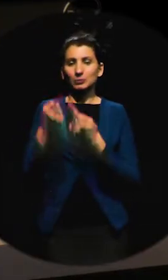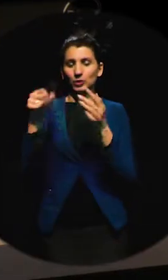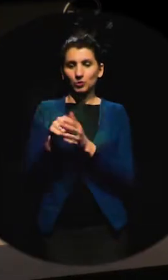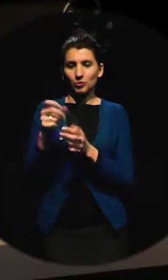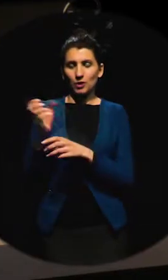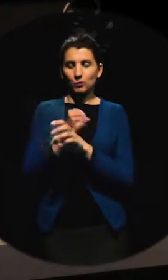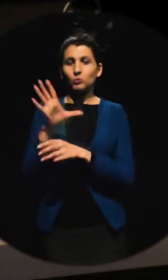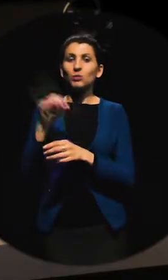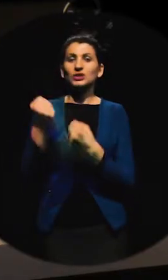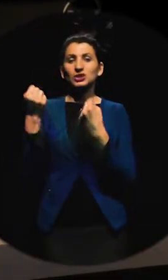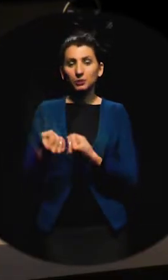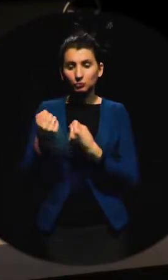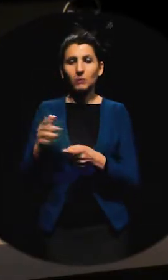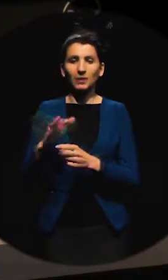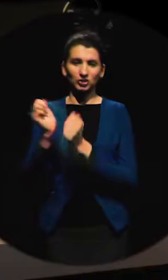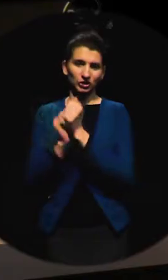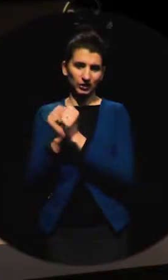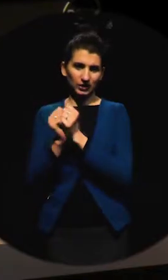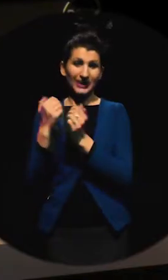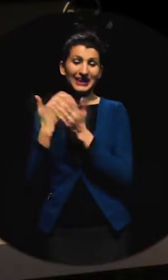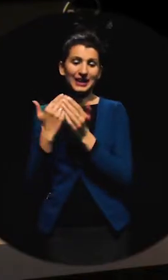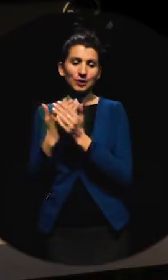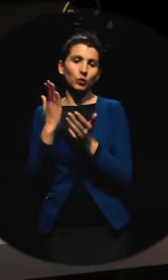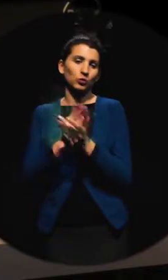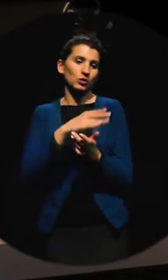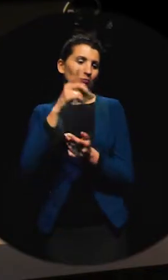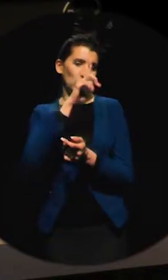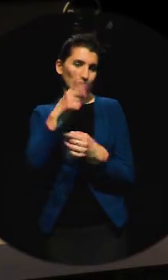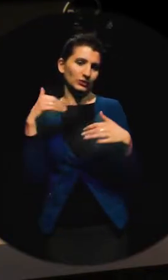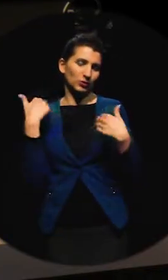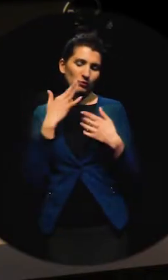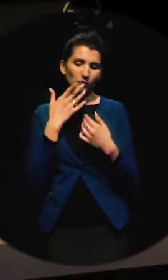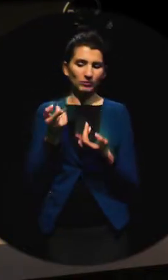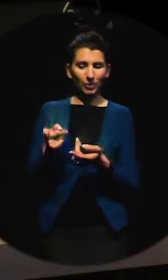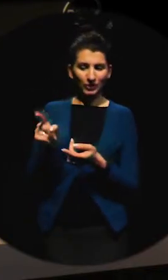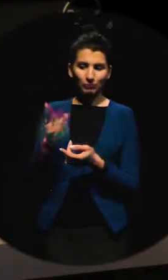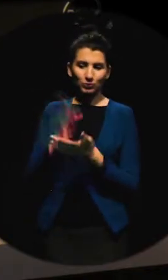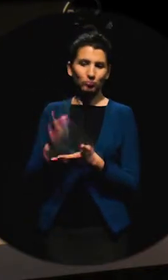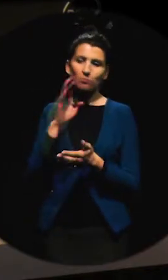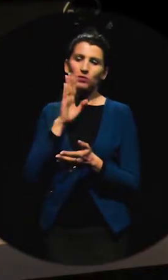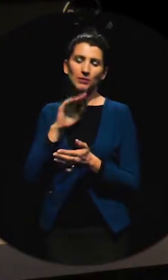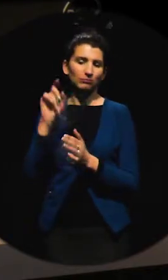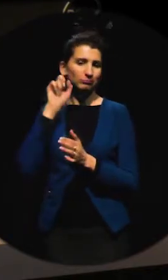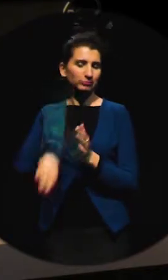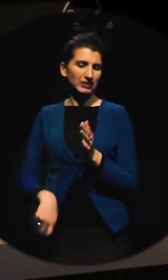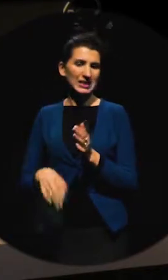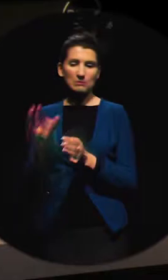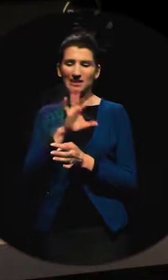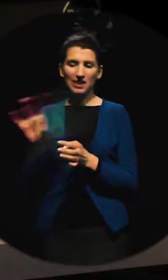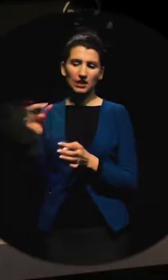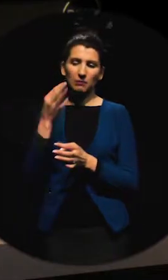I rzeczywiście ze strony mieszkańców pojawiły się takie zarzuty, że pani Bogumiła celowo wjeżdża